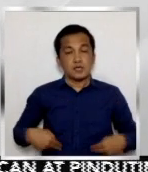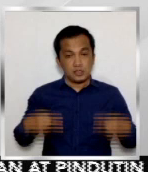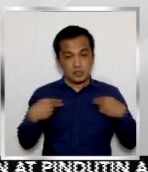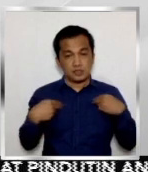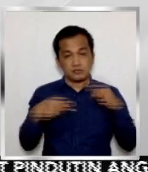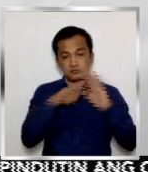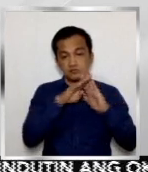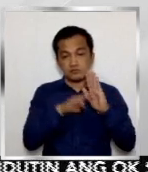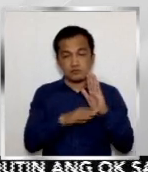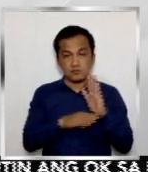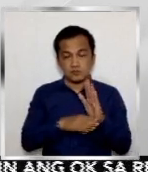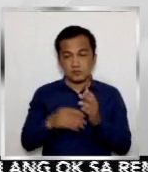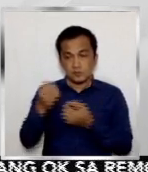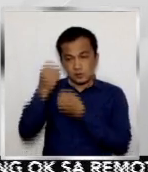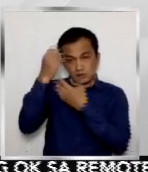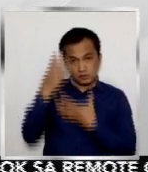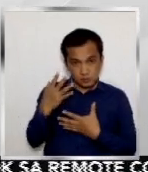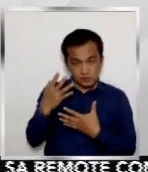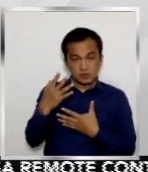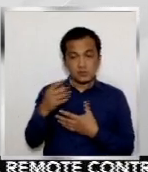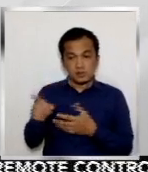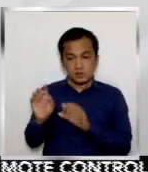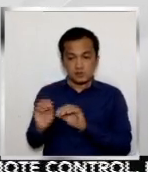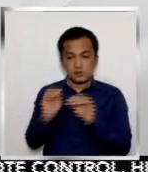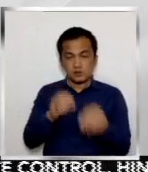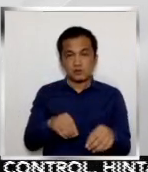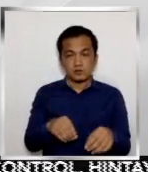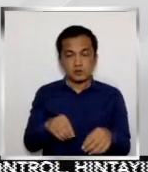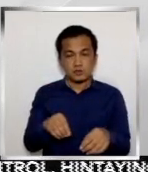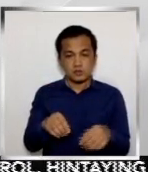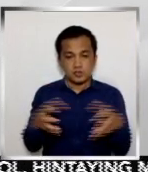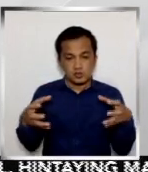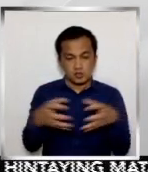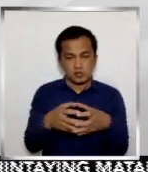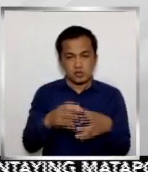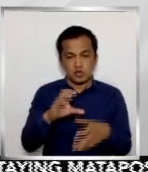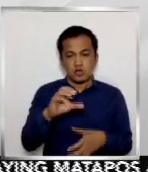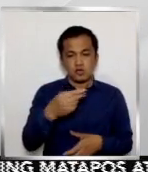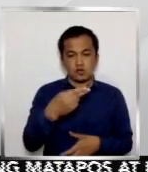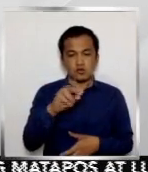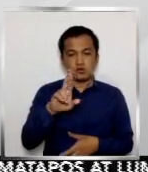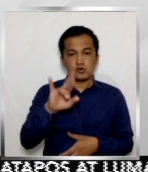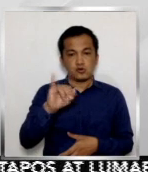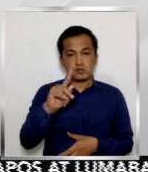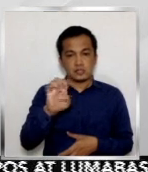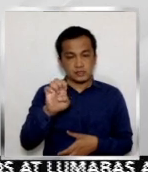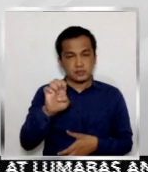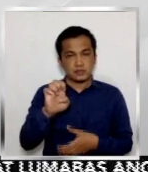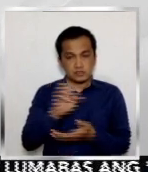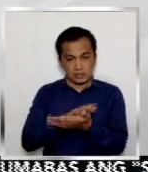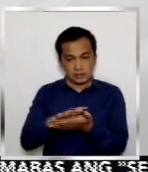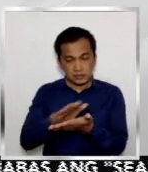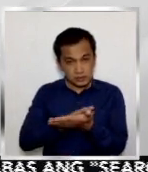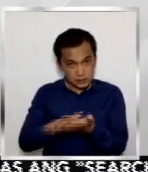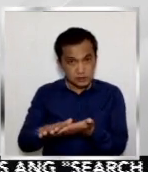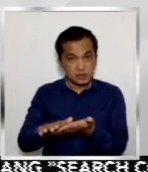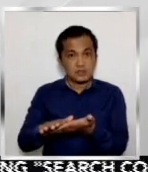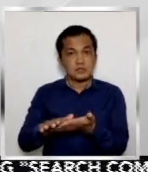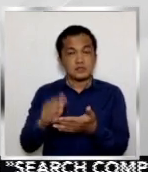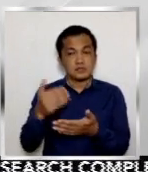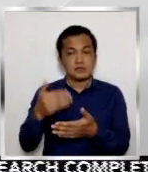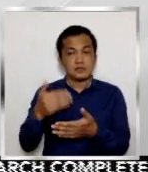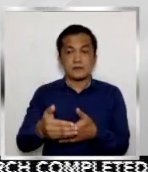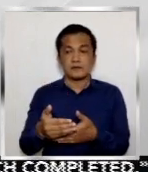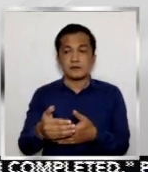ng EMB, lagyan daw ng concentrated chlorine, i-sanitize siya, then ilagay